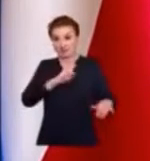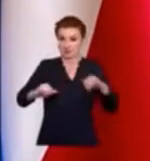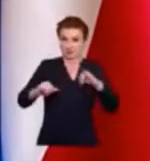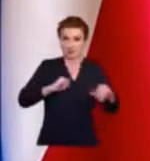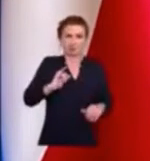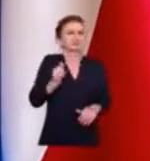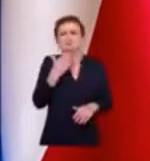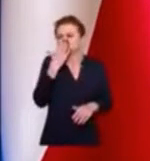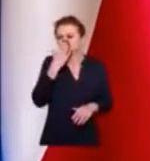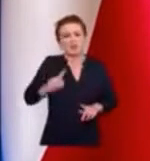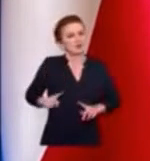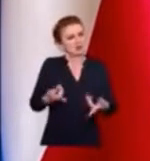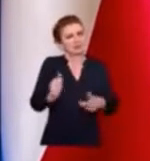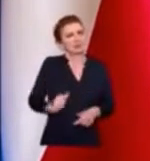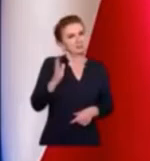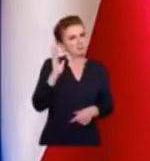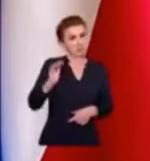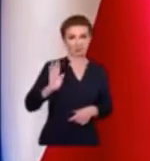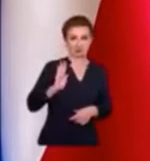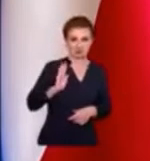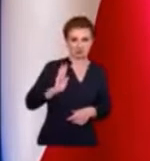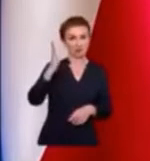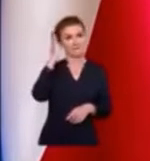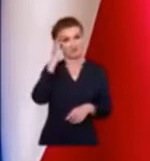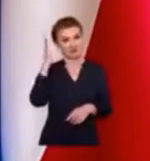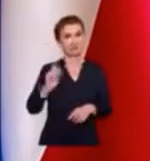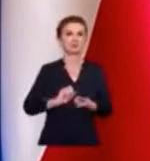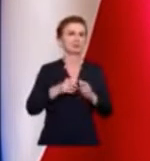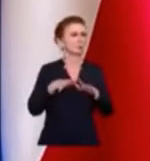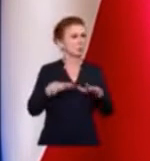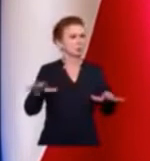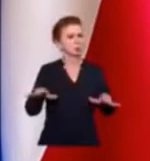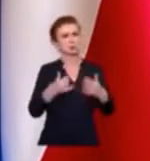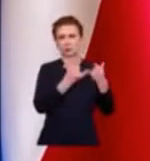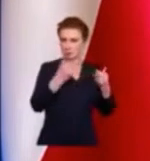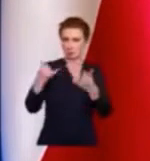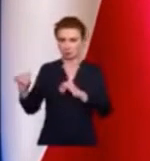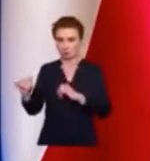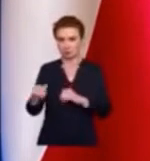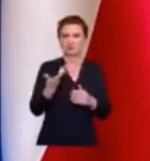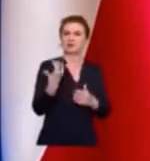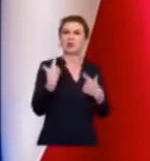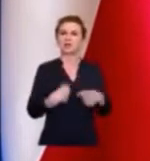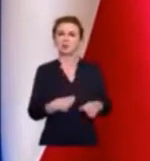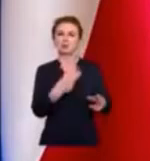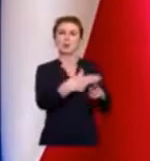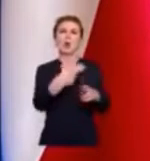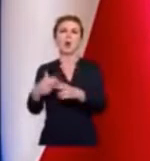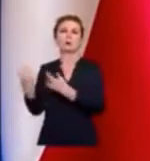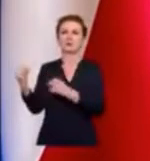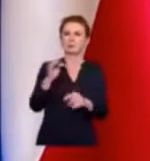było bezpieczne. Wiemy też, że są duże różnice w ilości osób chorych pomiędzy choćby powiatami